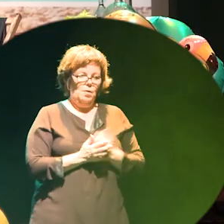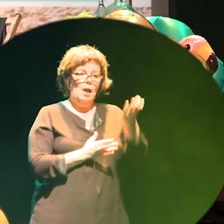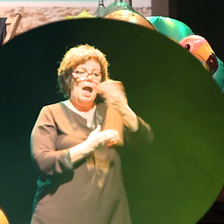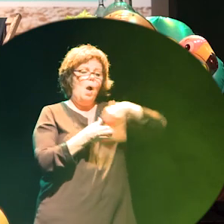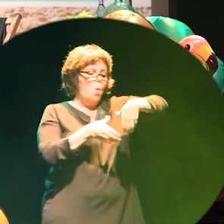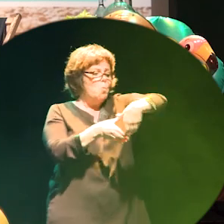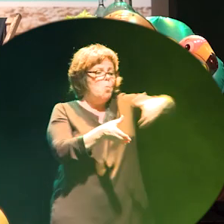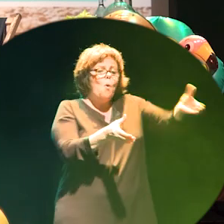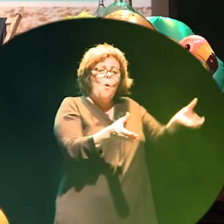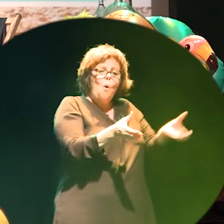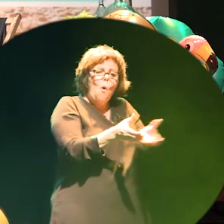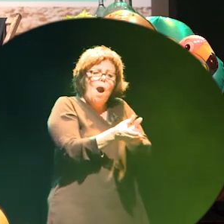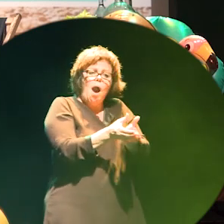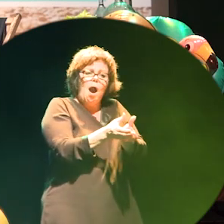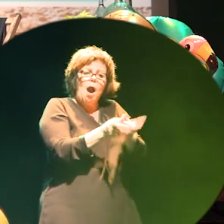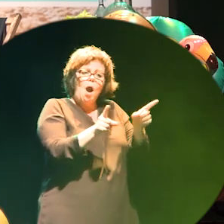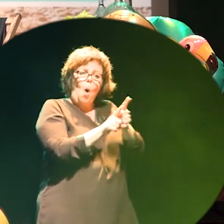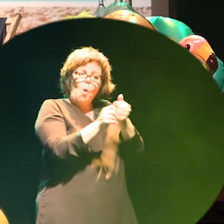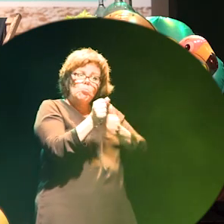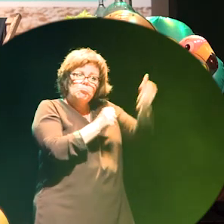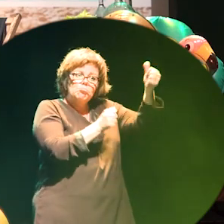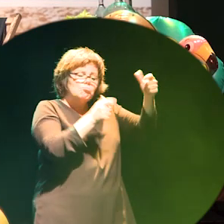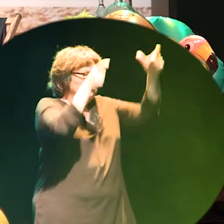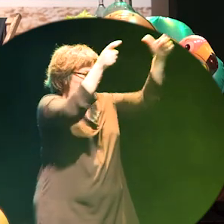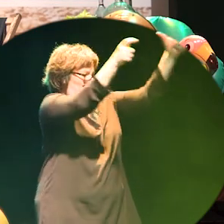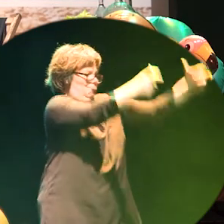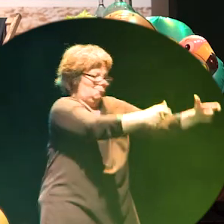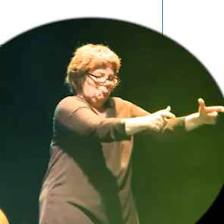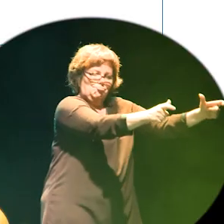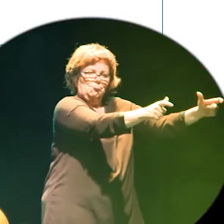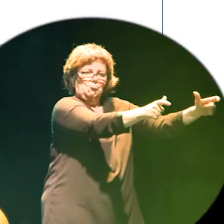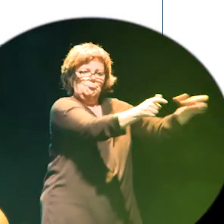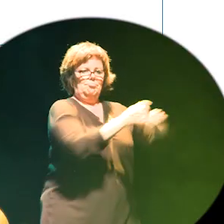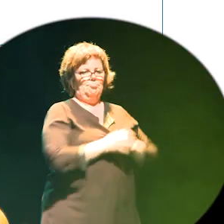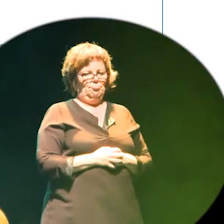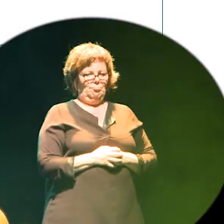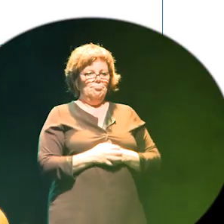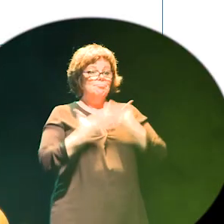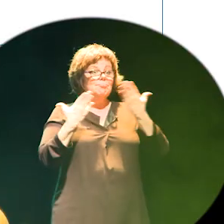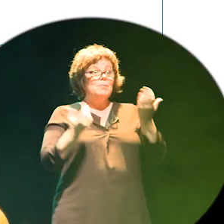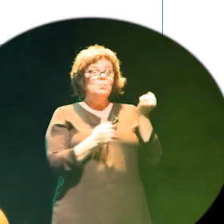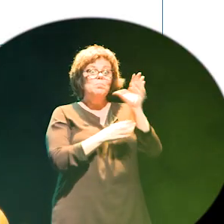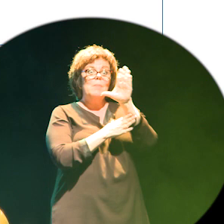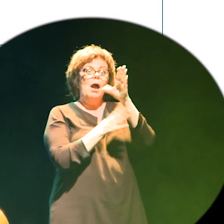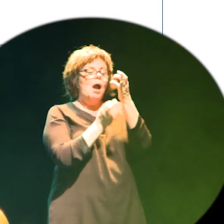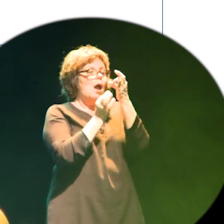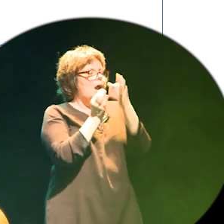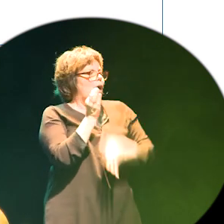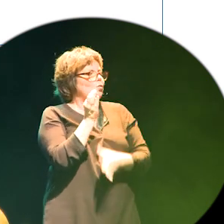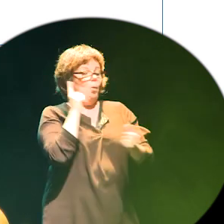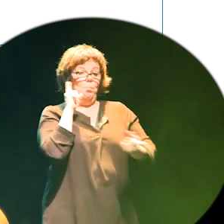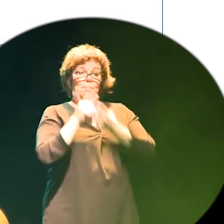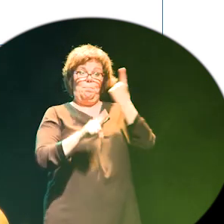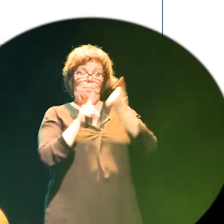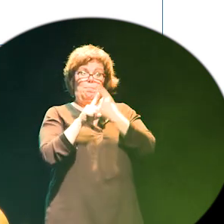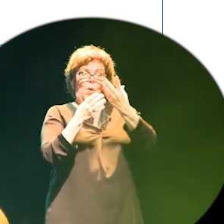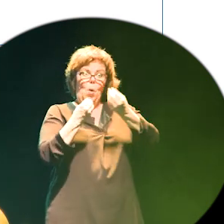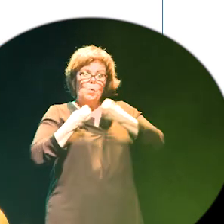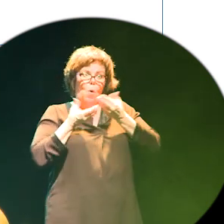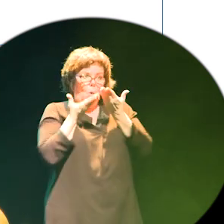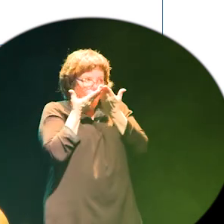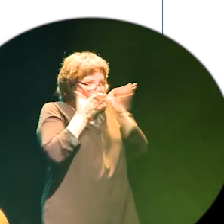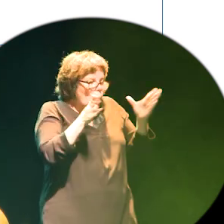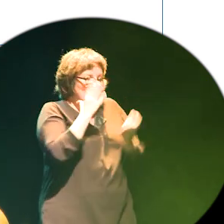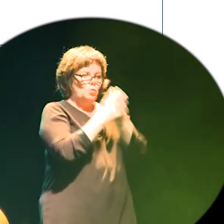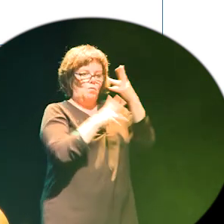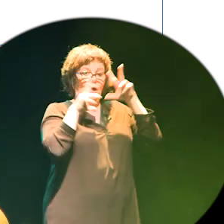en autonomie totale, encore un challenge. Eh bien, je vais vous montrer un résultat majeur qui a déclenché toute une thématique de recherche. Voici au